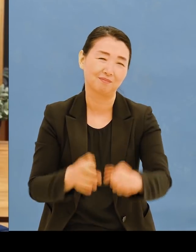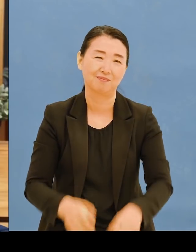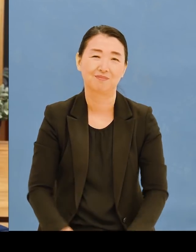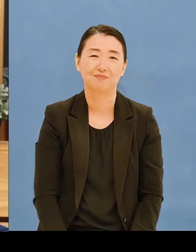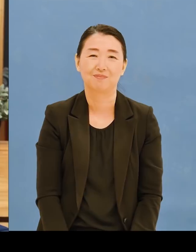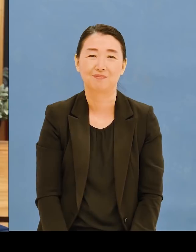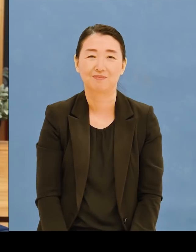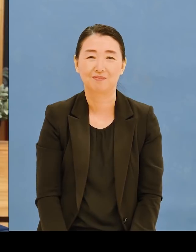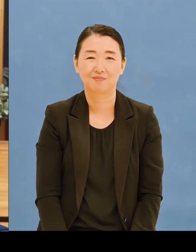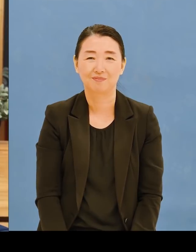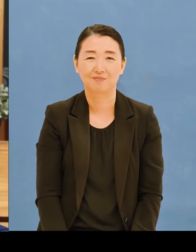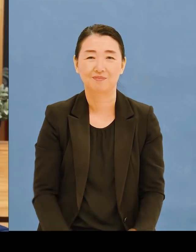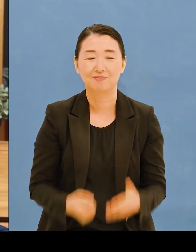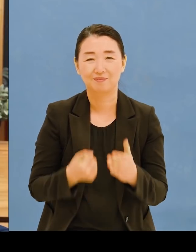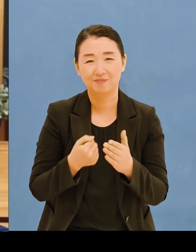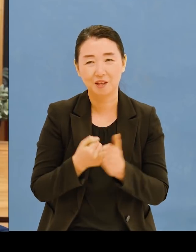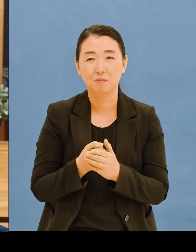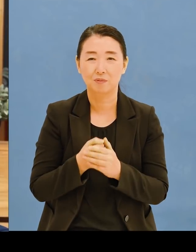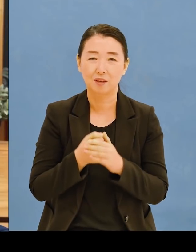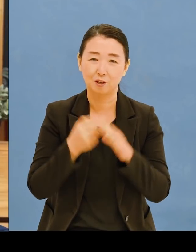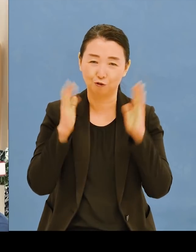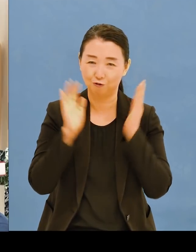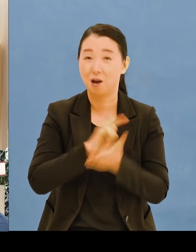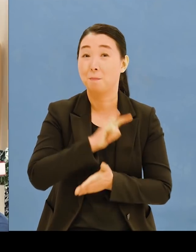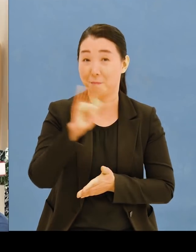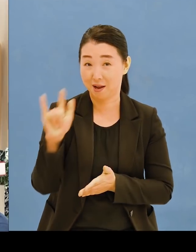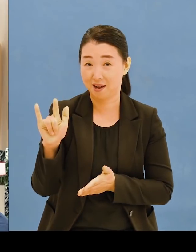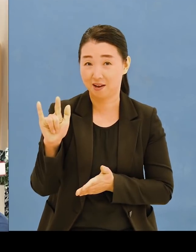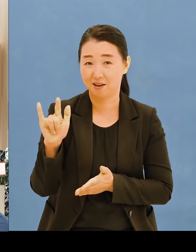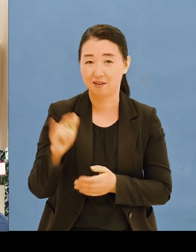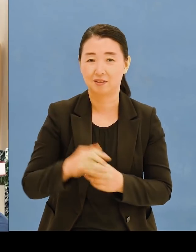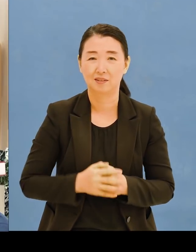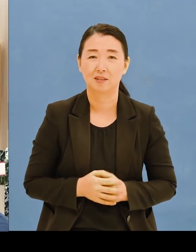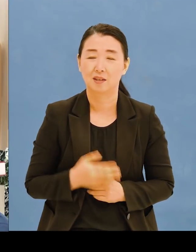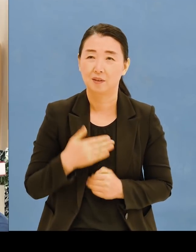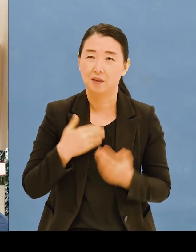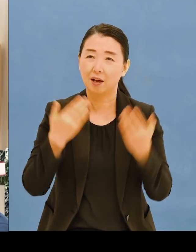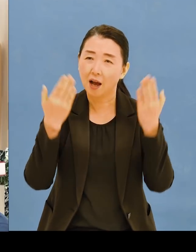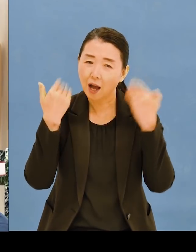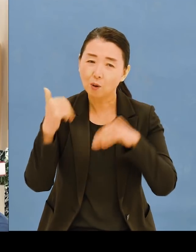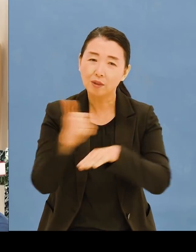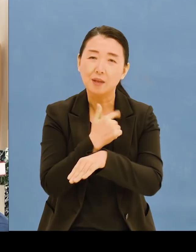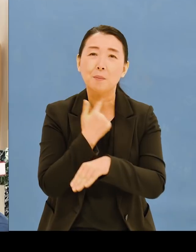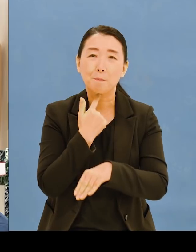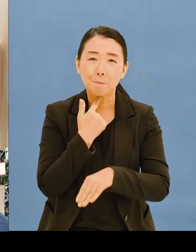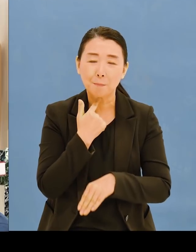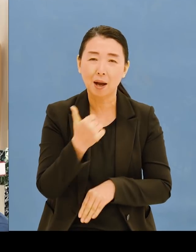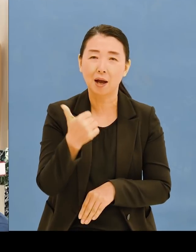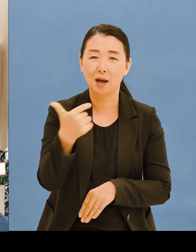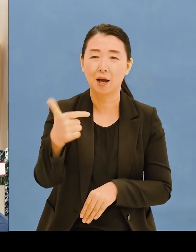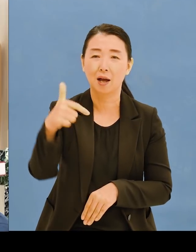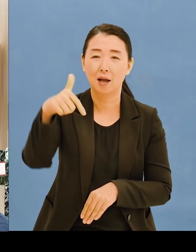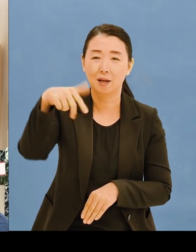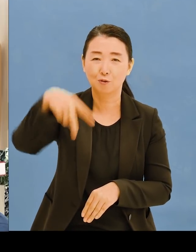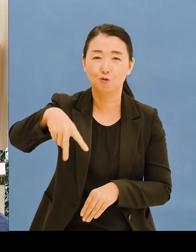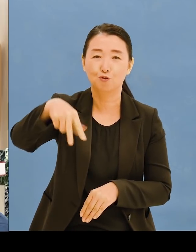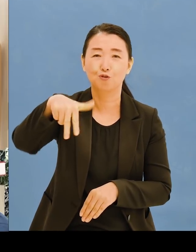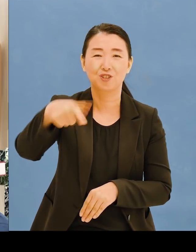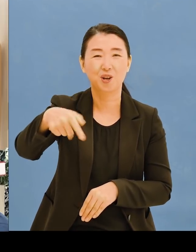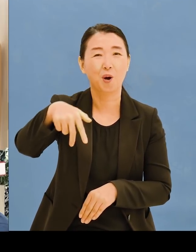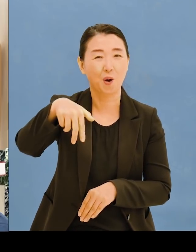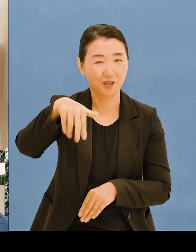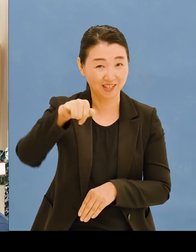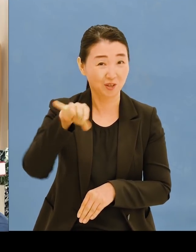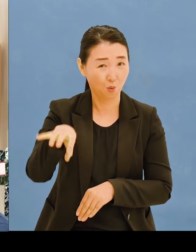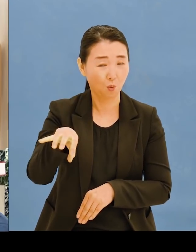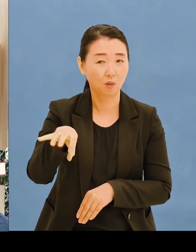말씀을 하셨어요. 그래서 유학을 이제 딱 갔죠. 네. 제가 이제 제가 다니는 학교가 뉴저지에 있어요. 네. 그래서 이제 뉴저지에서는